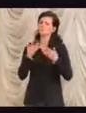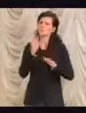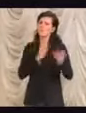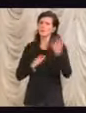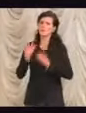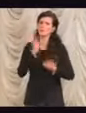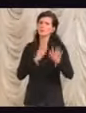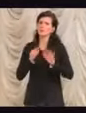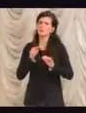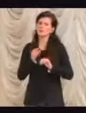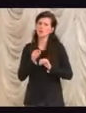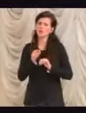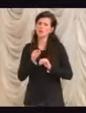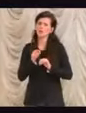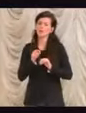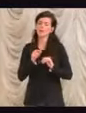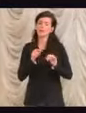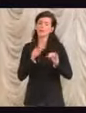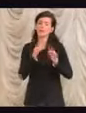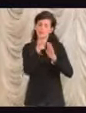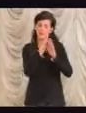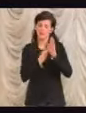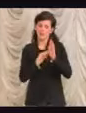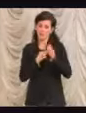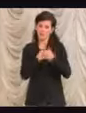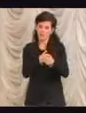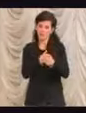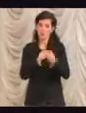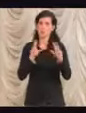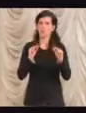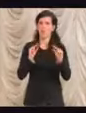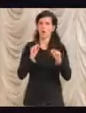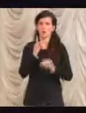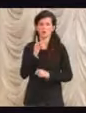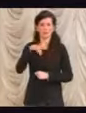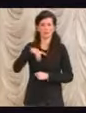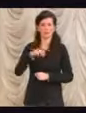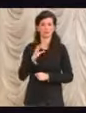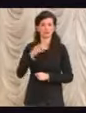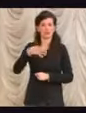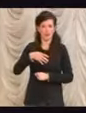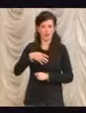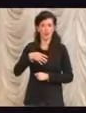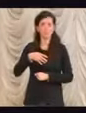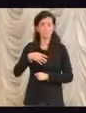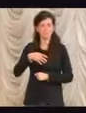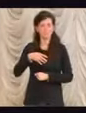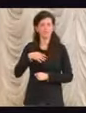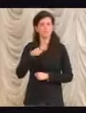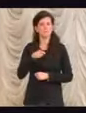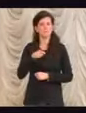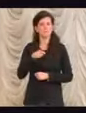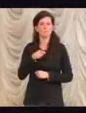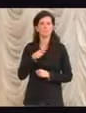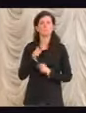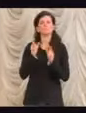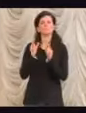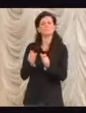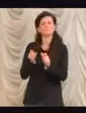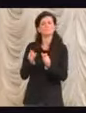di queste nuove misure di questo nuovo dpcm attorno alle attività degli esposti